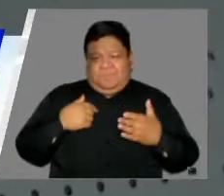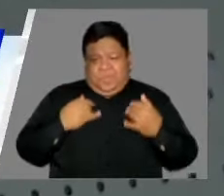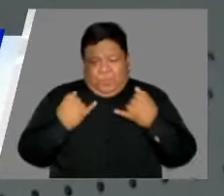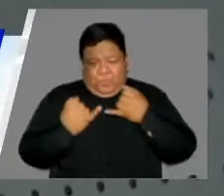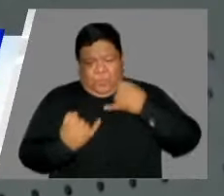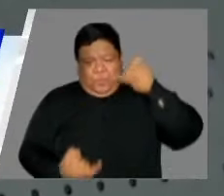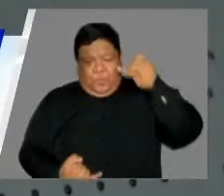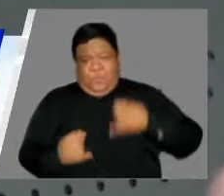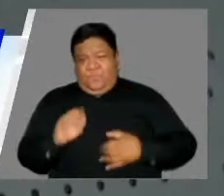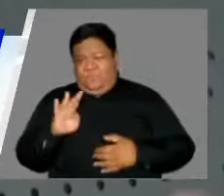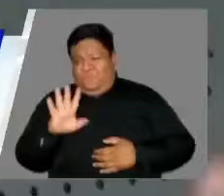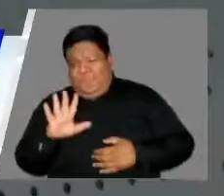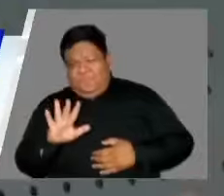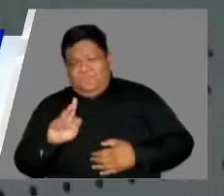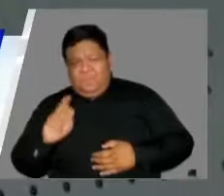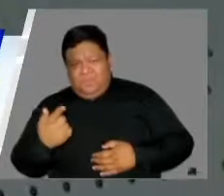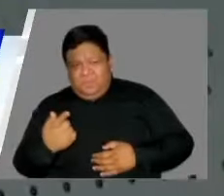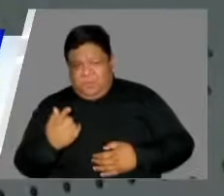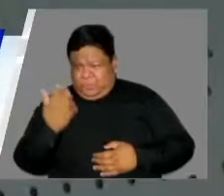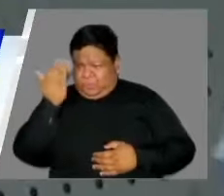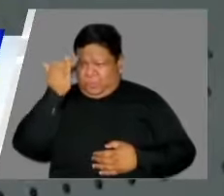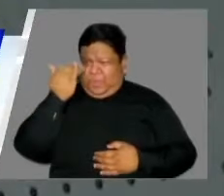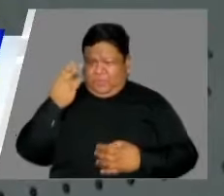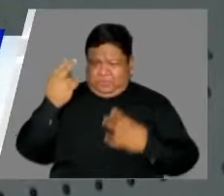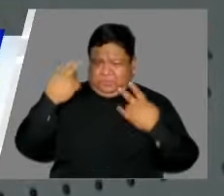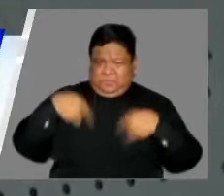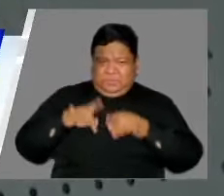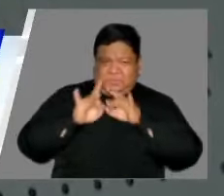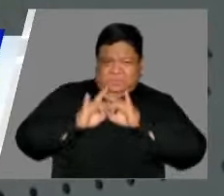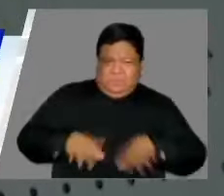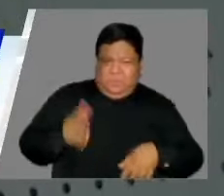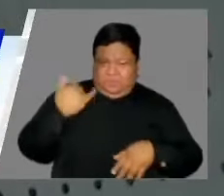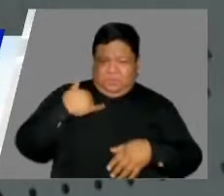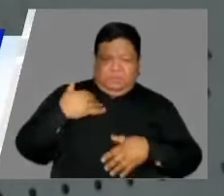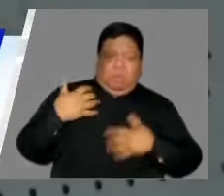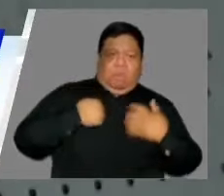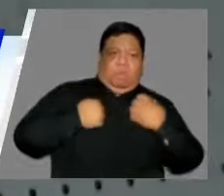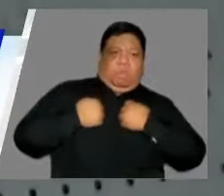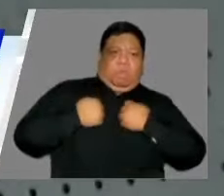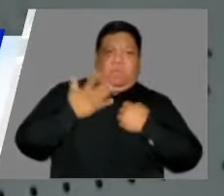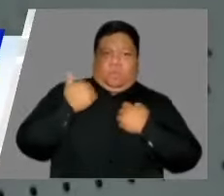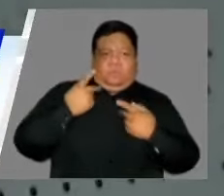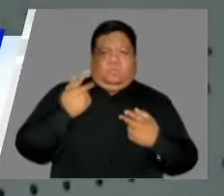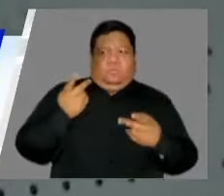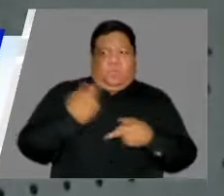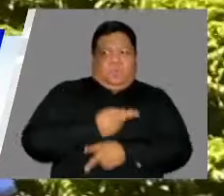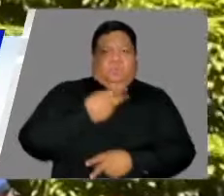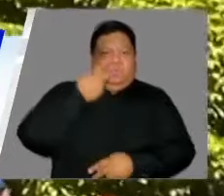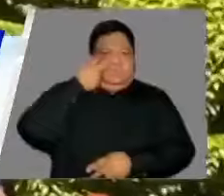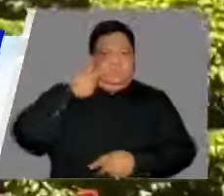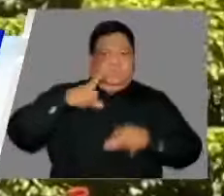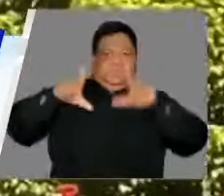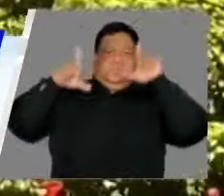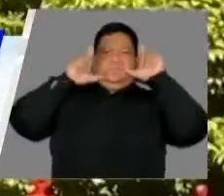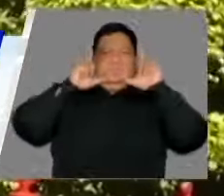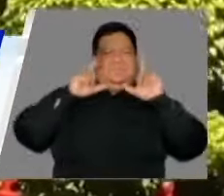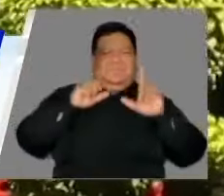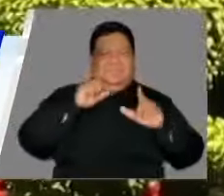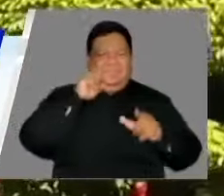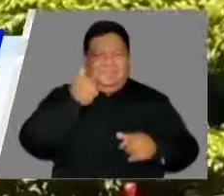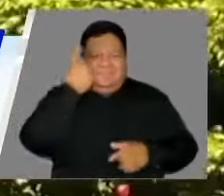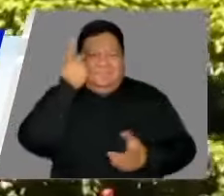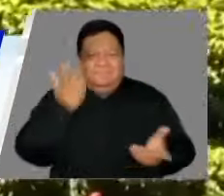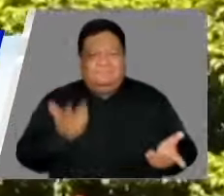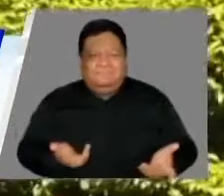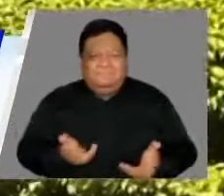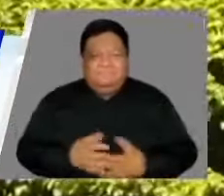person. Why are you treating me like the worst criminal ever? That just doesn't make sense. Ang ginawa daw niyang pag-akyat sa